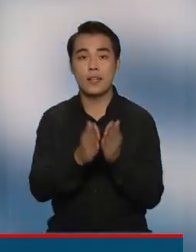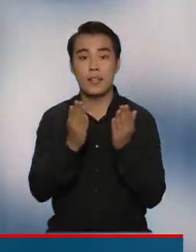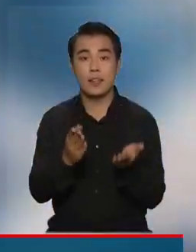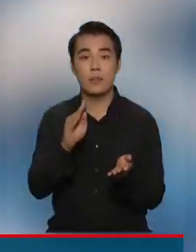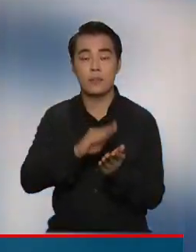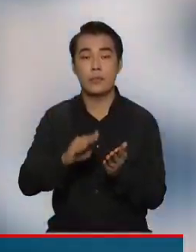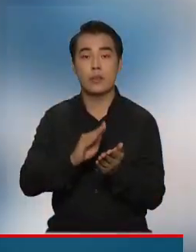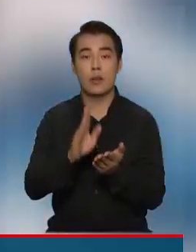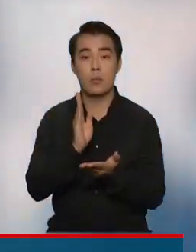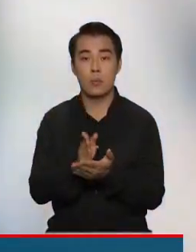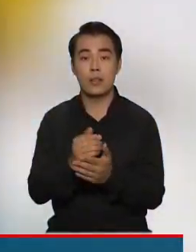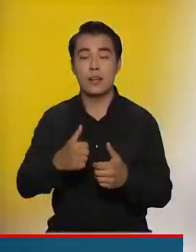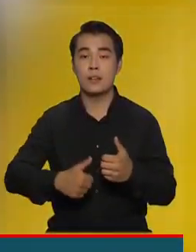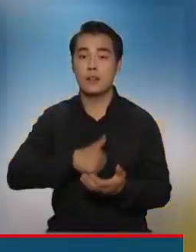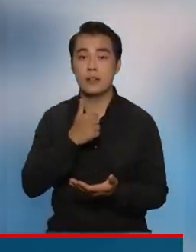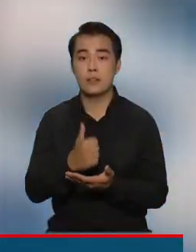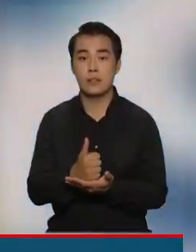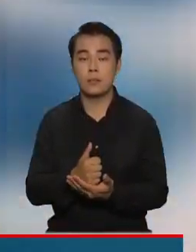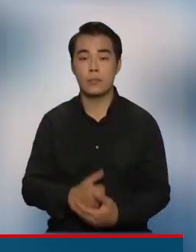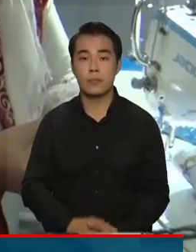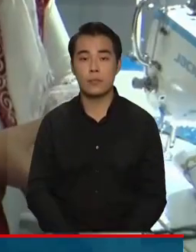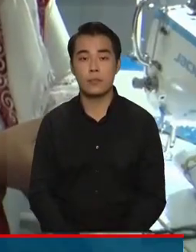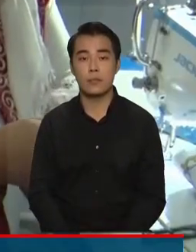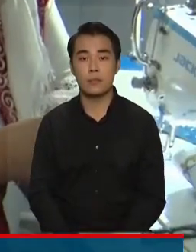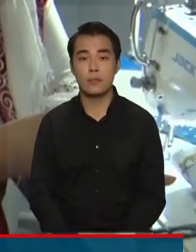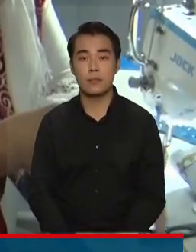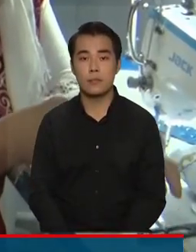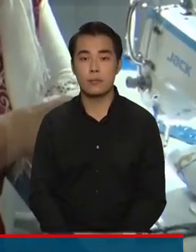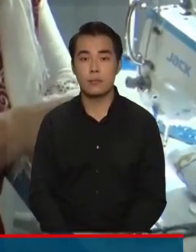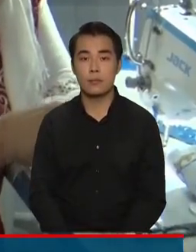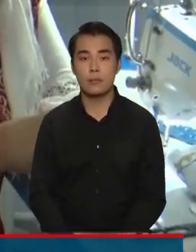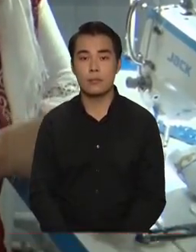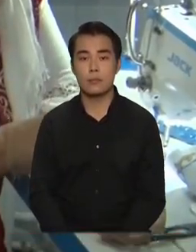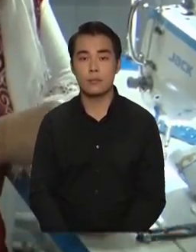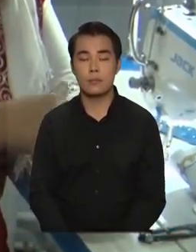официально внести в Книгу рекордов Гиннесса. Азамат Айтхалин, Алексей Мельницкий, Жибек Жолы, Павлодар.